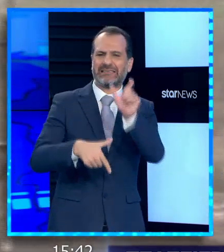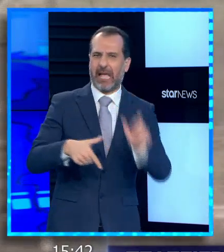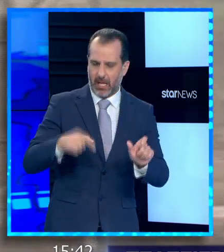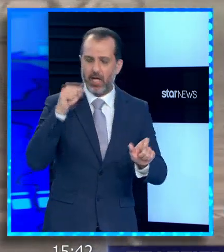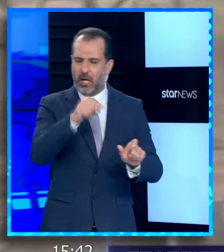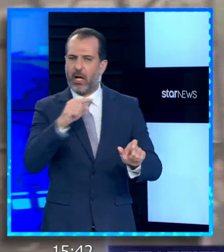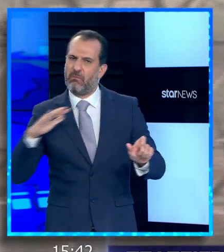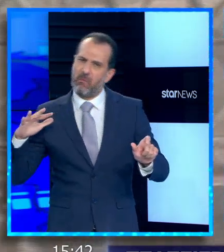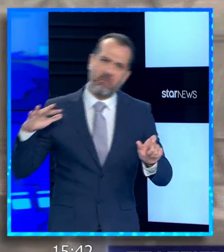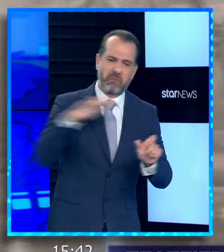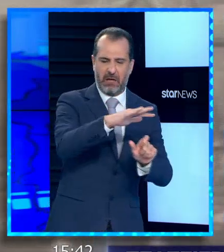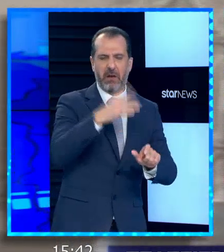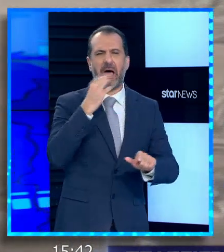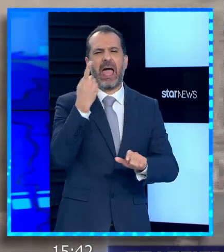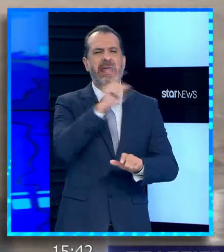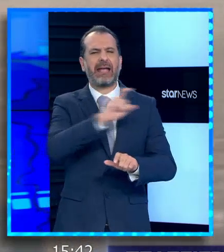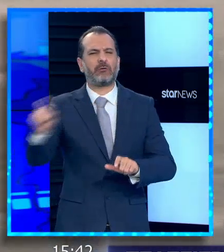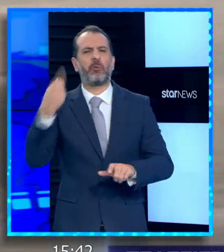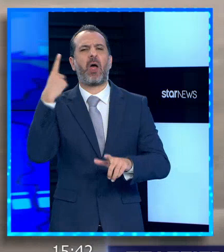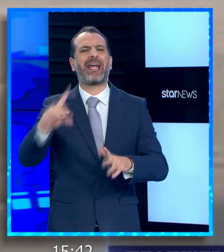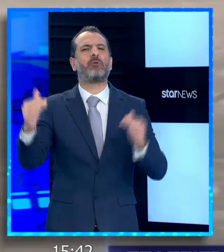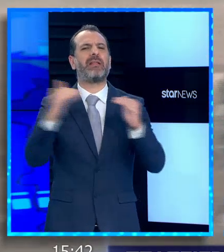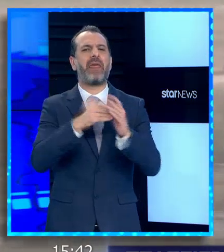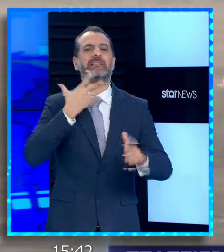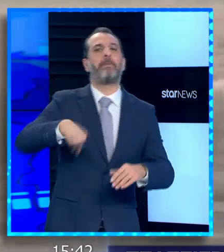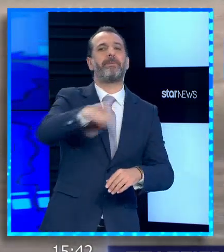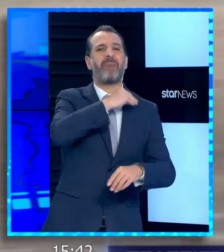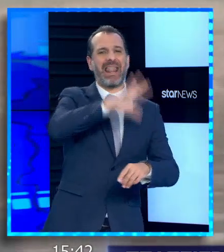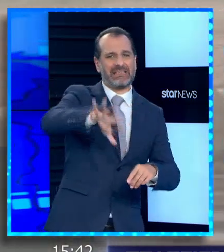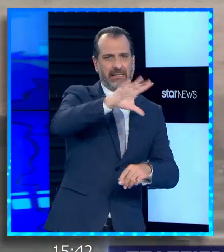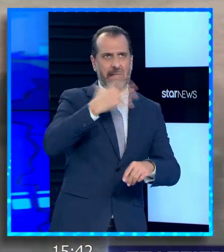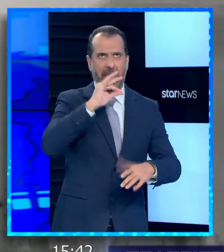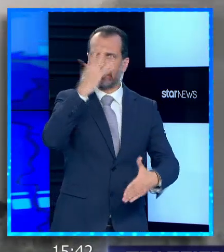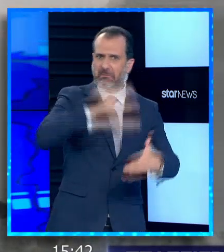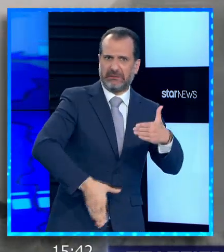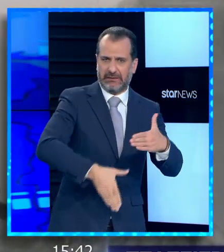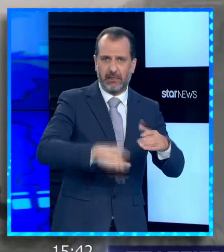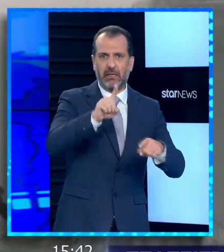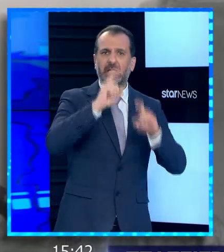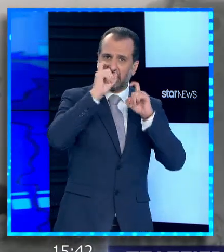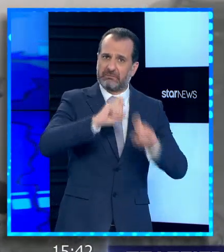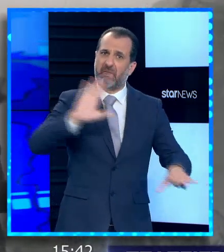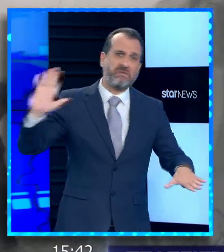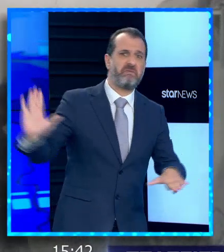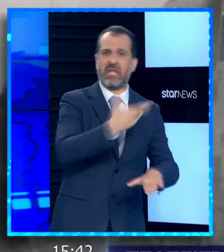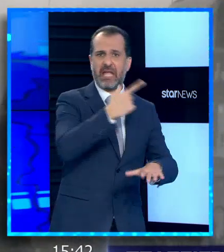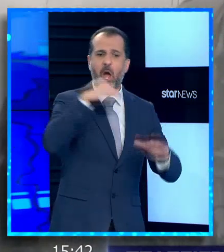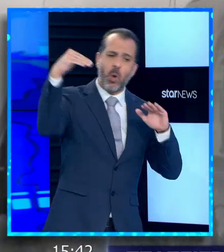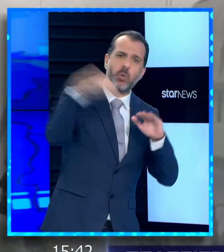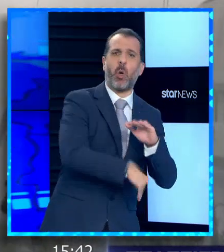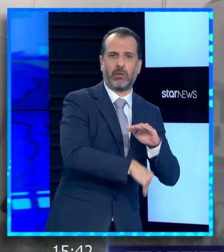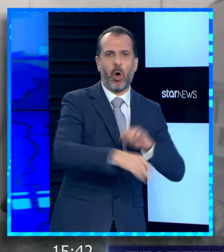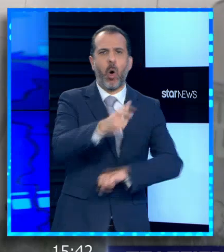περίπου 1.100.000 Παλαιστινίους, σχεδόν το μισό πληθυσμό της Λωρίδας της Γάζας, να φύγουν προς τον νότο. Κάτι που ο ΙΕ